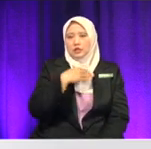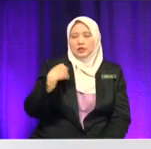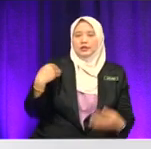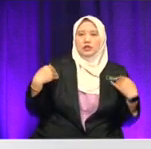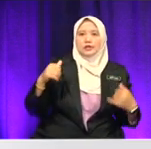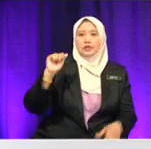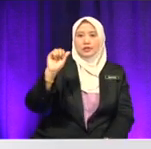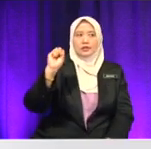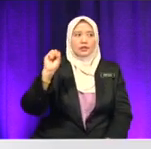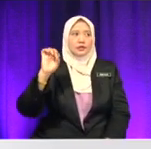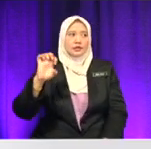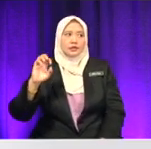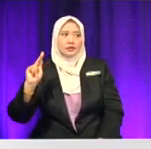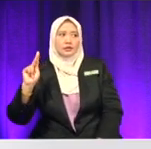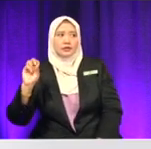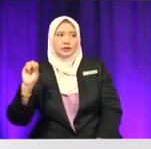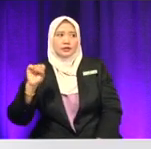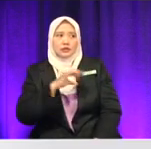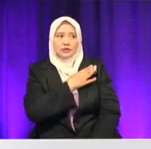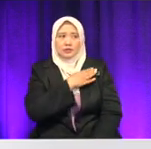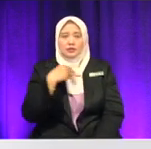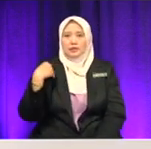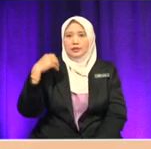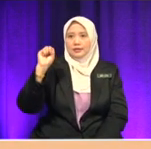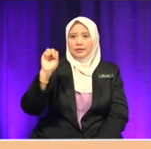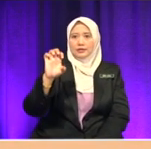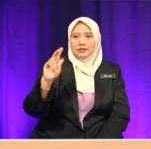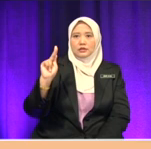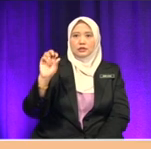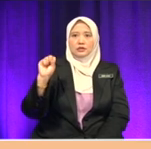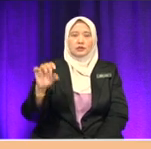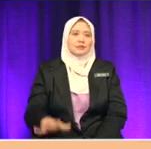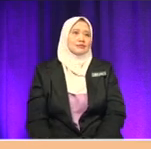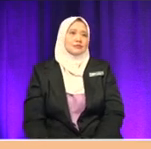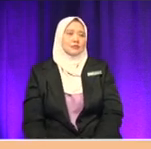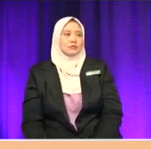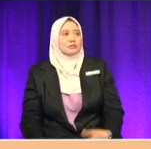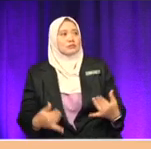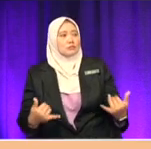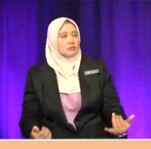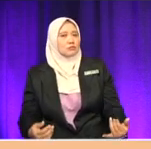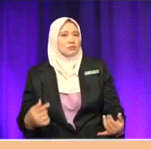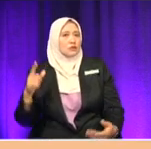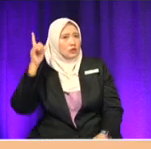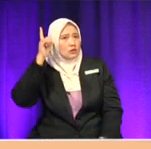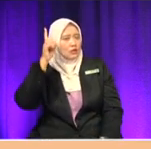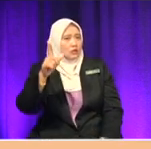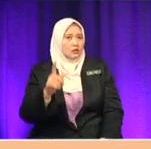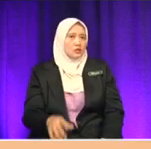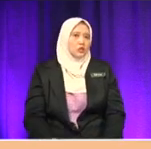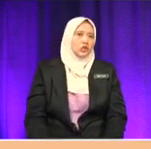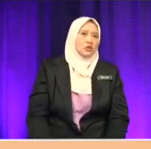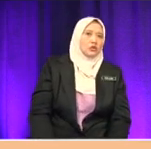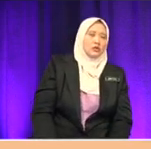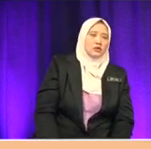sets pula melalui konjugasi. Bagus. Bakis, bagus. Okay, mari kita lihat. Ini kan, Ifan tengok